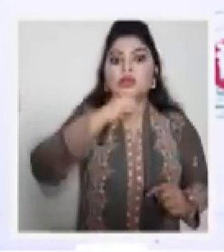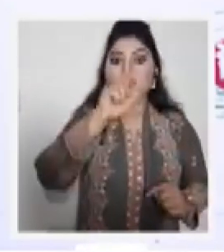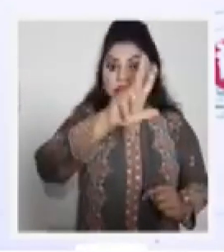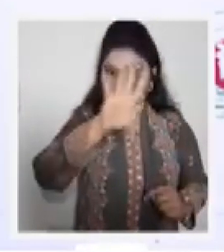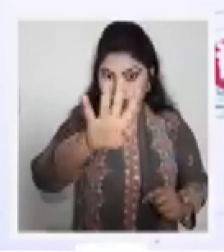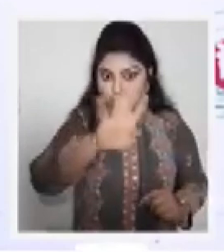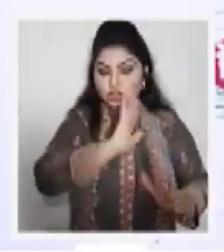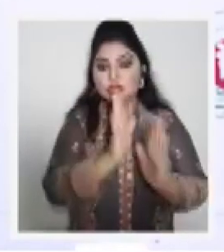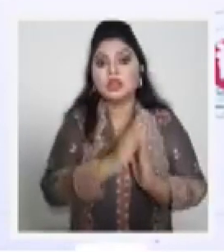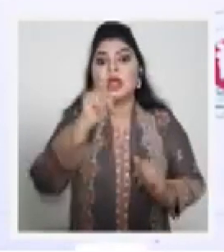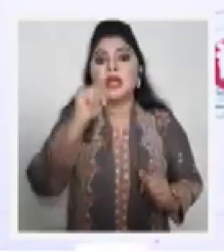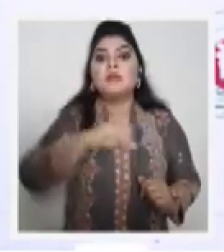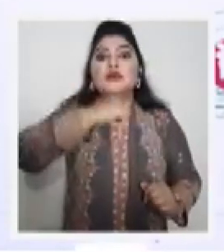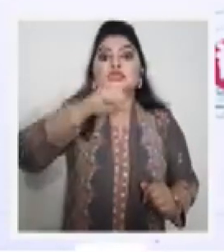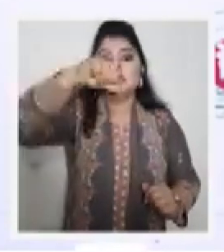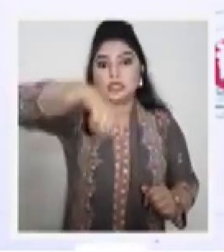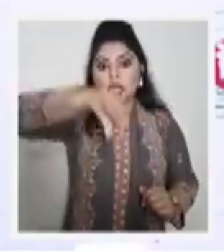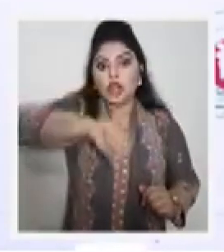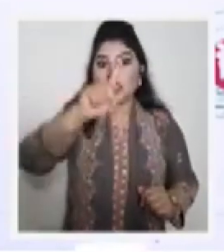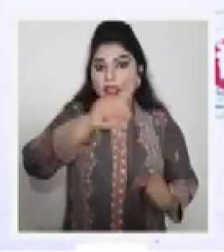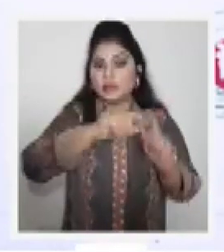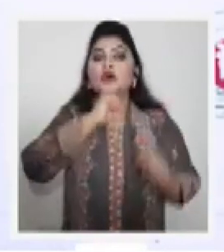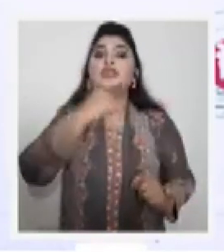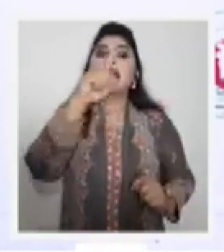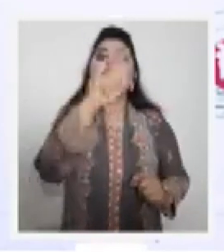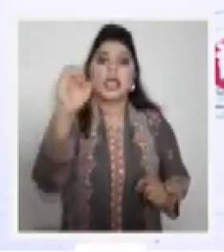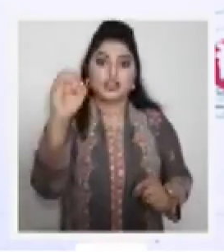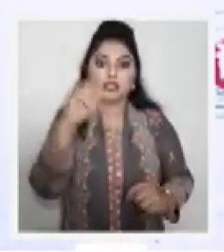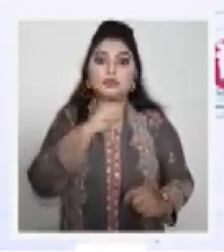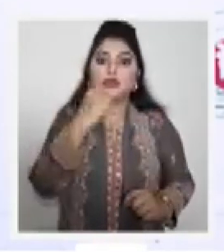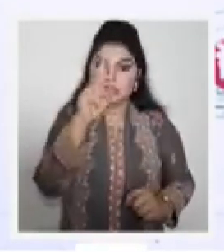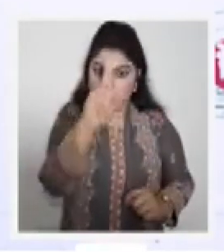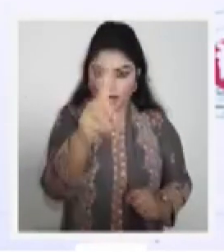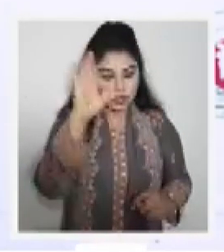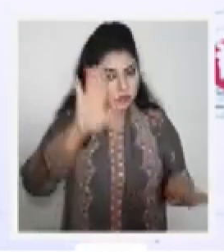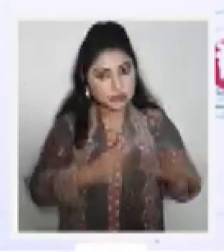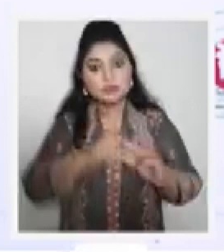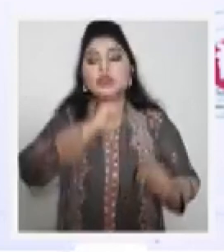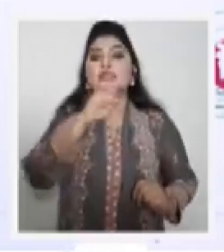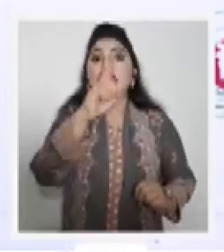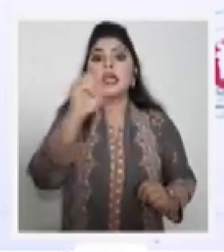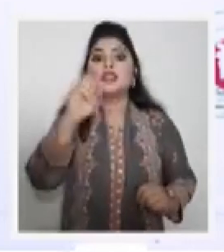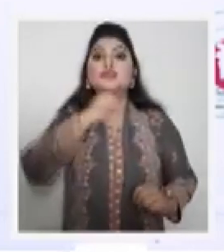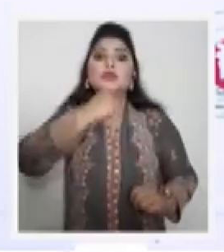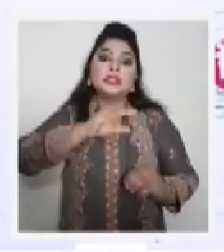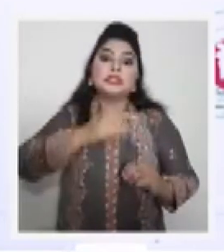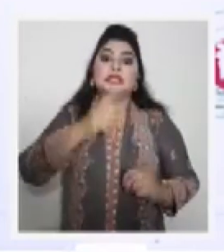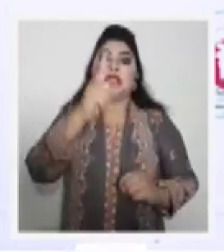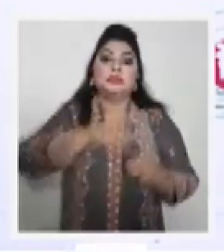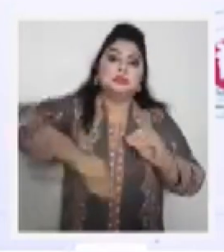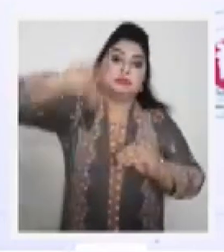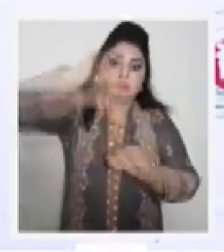8 জন, 61 থেকে 70 13 জন, 71 থেকে 80 4 জন, 81 থেকে 90 3 জন,